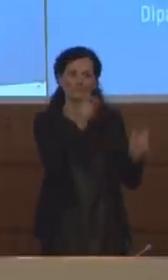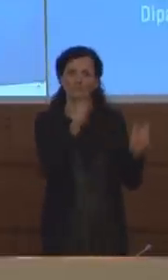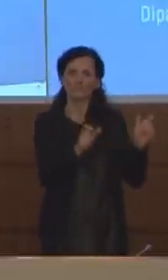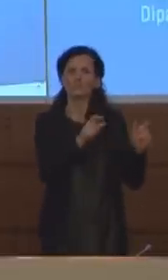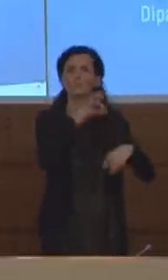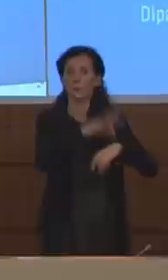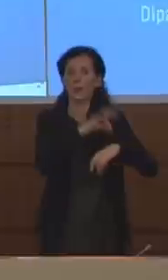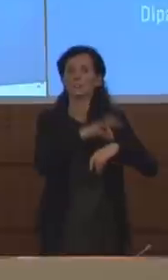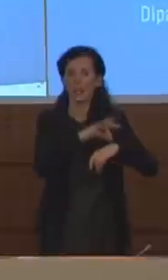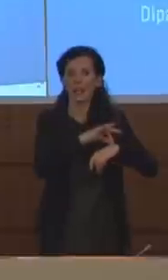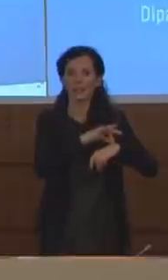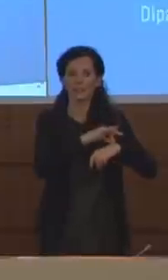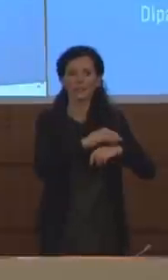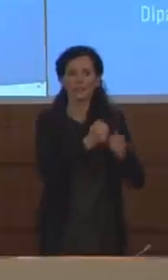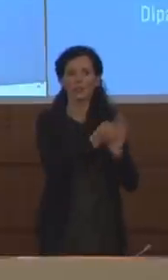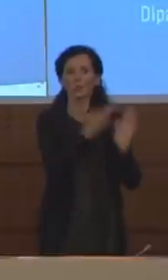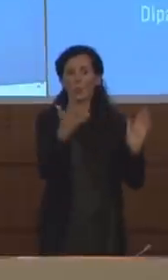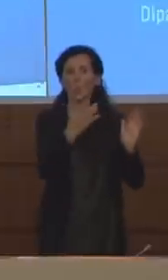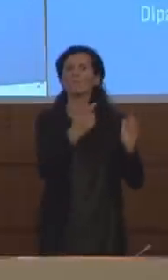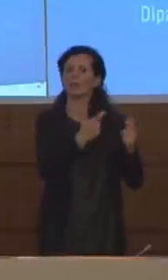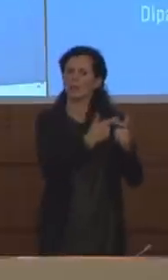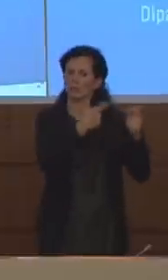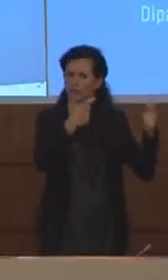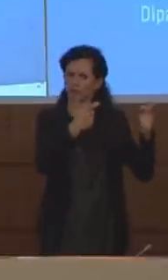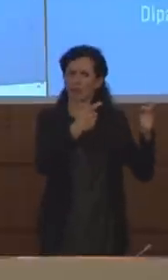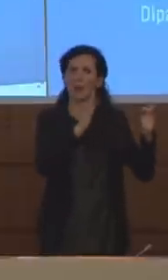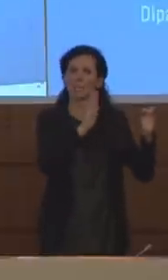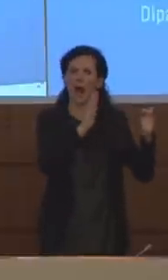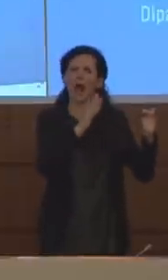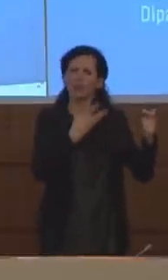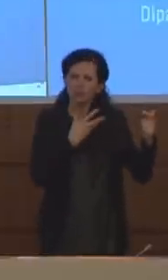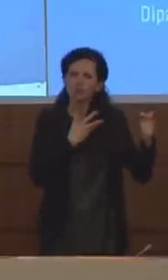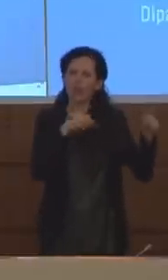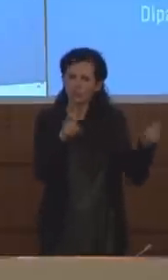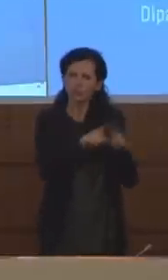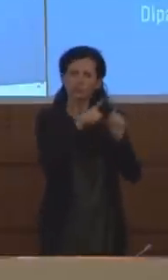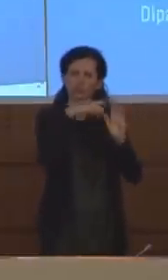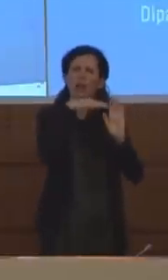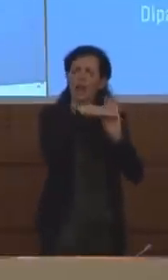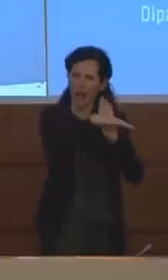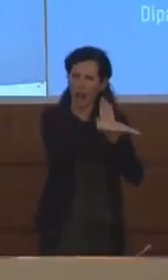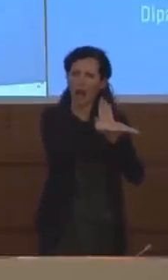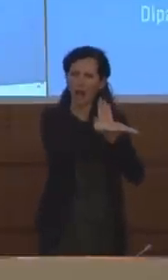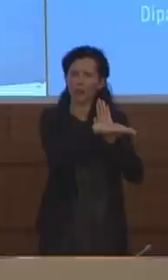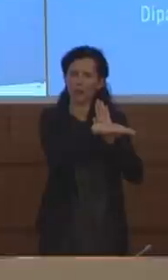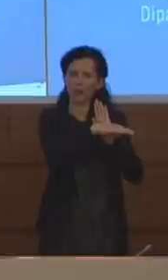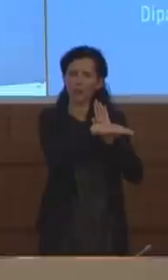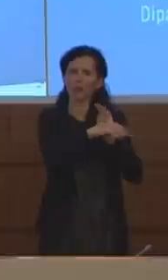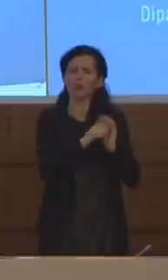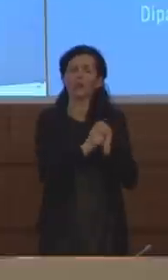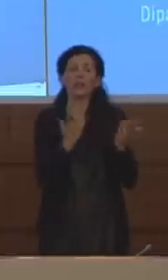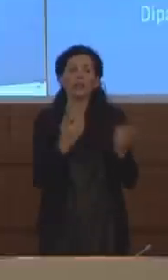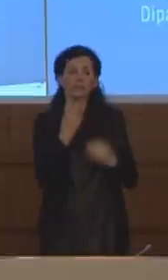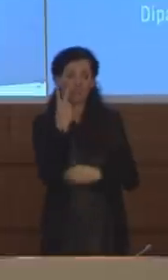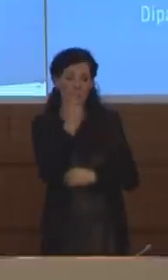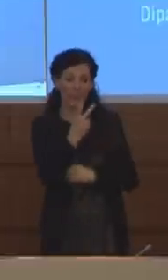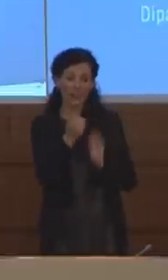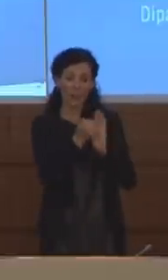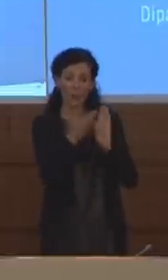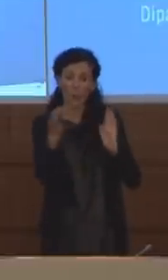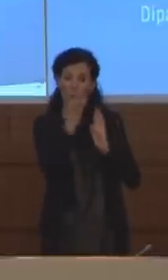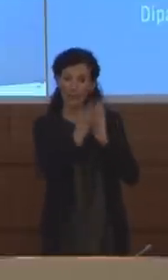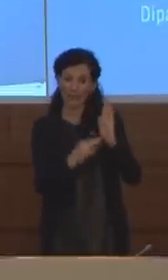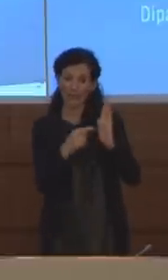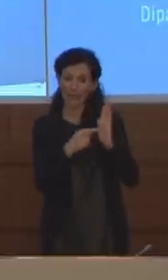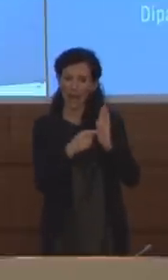riportiamo rispetto al quale il calo c'è è però ovviamente pagargli un bacino di utenza molto più elevato e se quando andiamo a vedere i numeri e